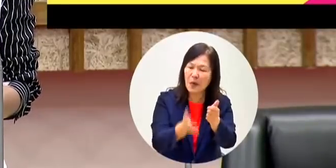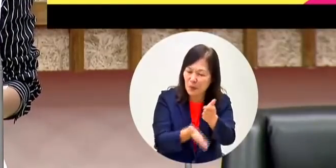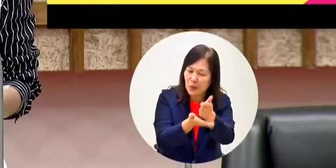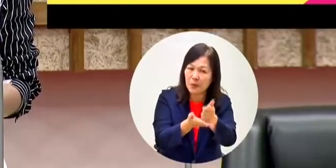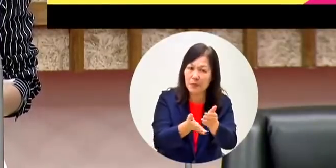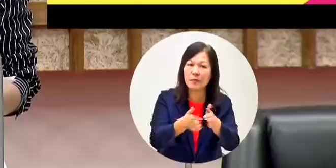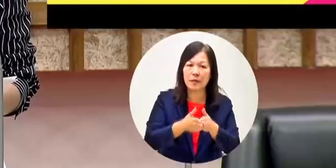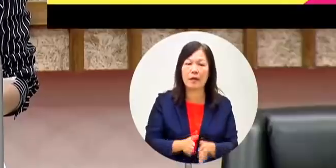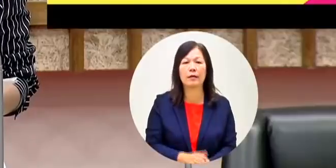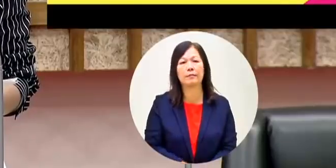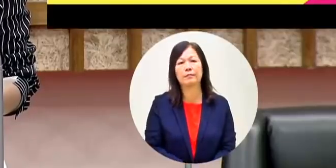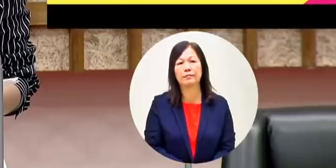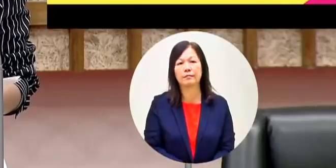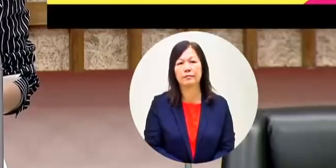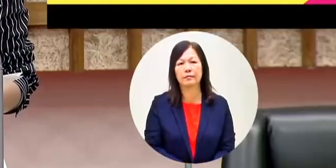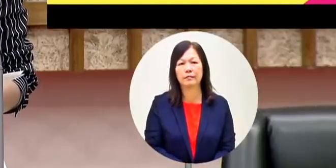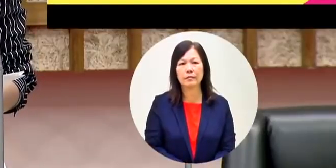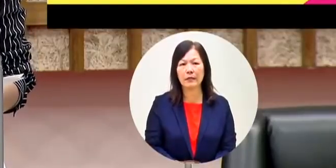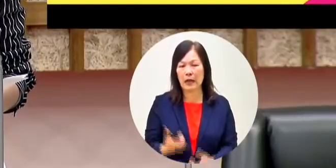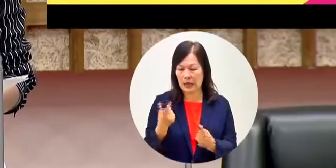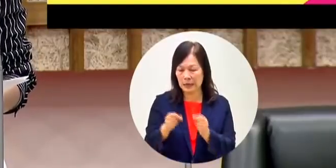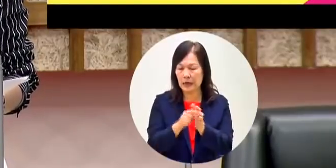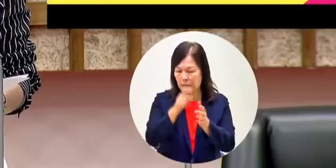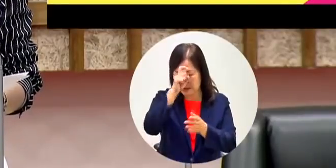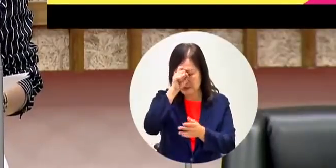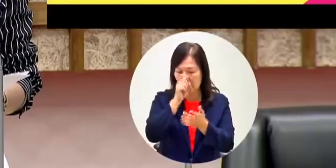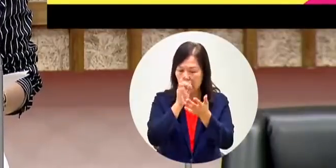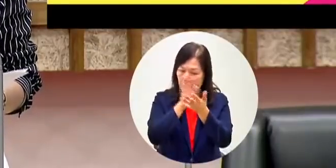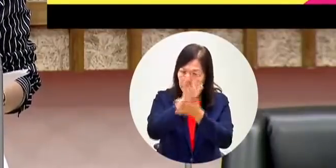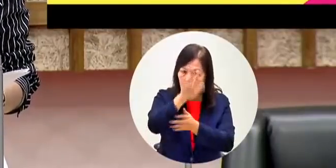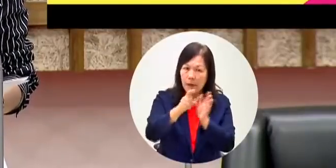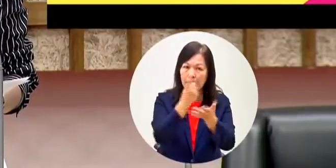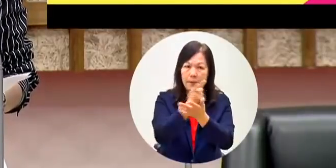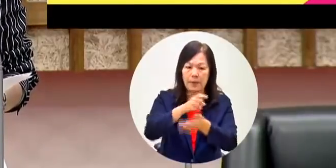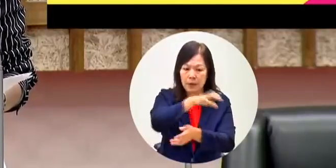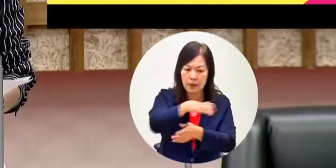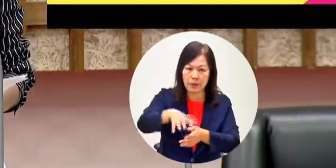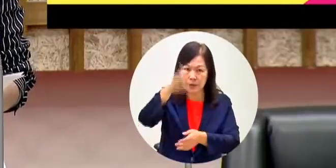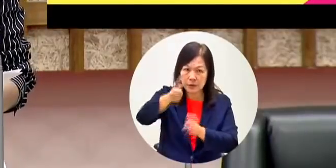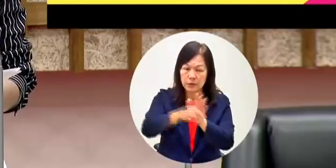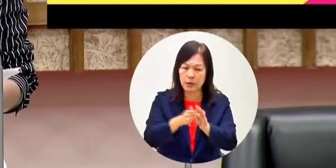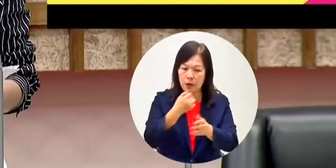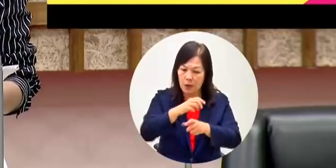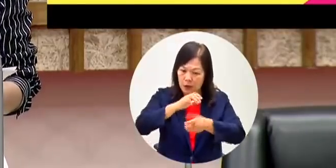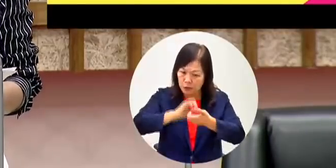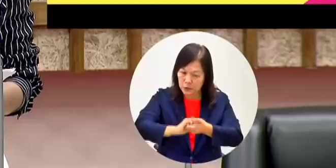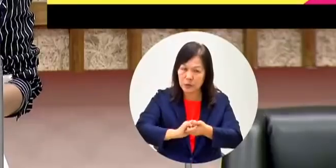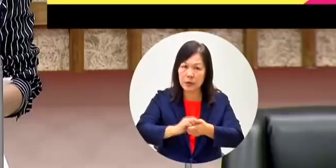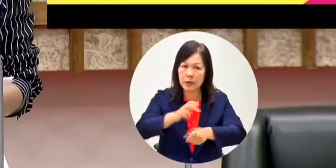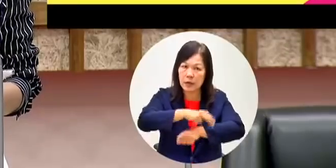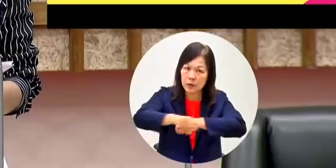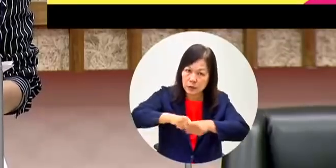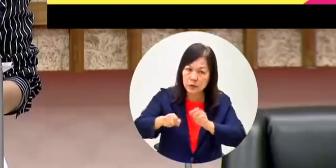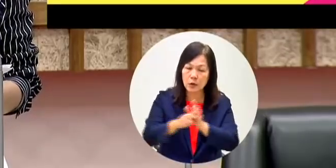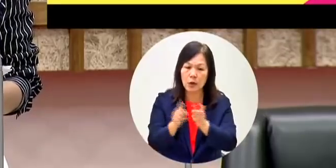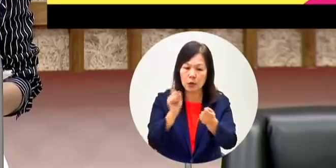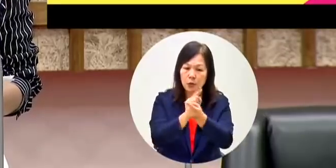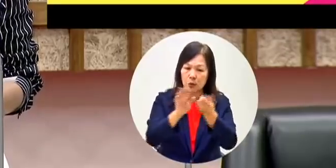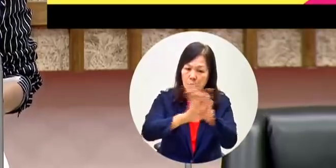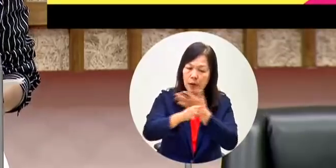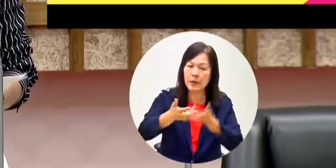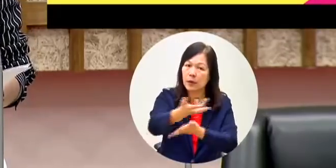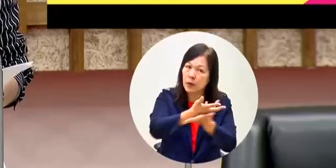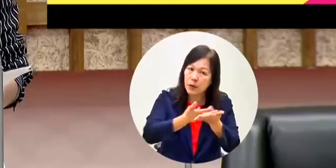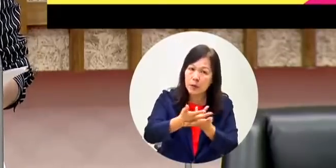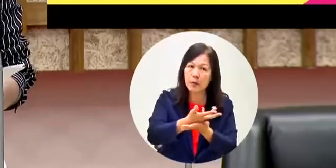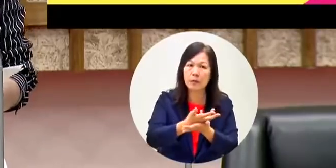议未来各局处首长的决策以及对外界的沟通，真的都要谋